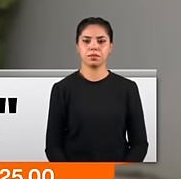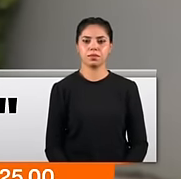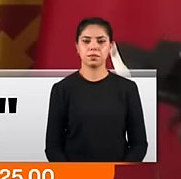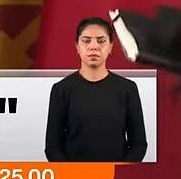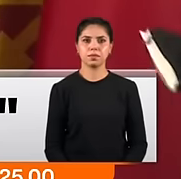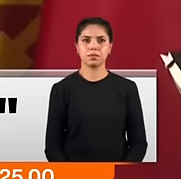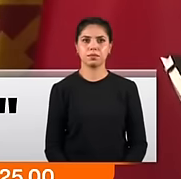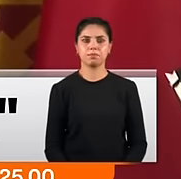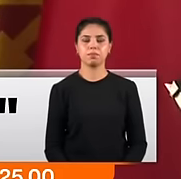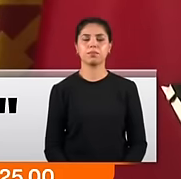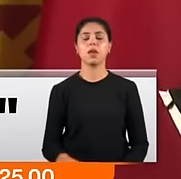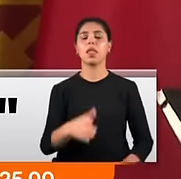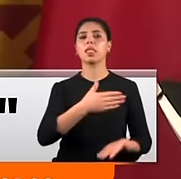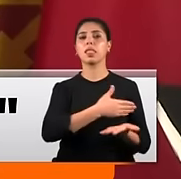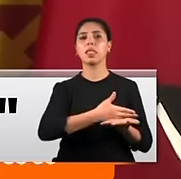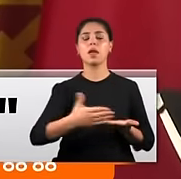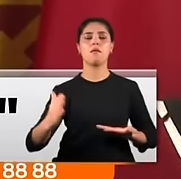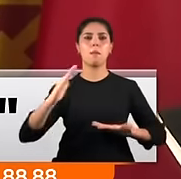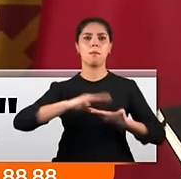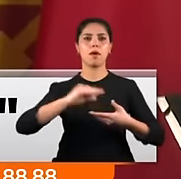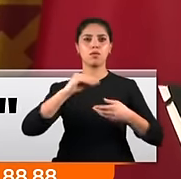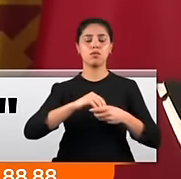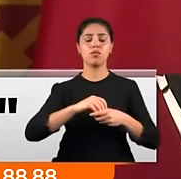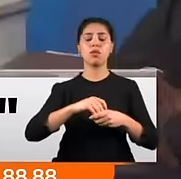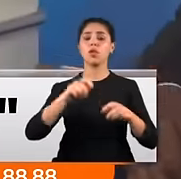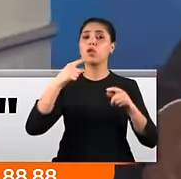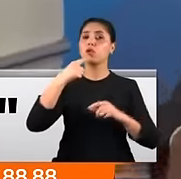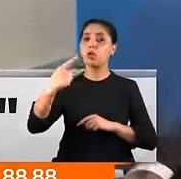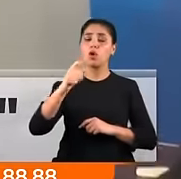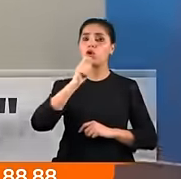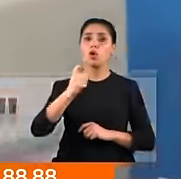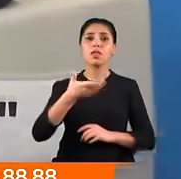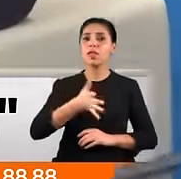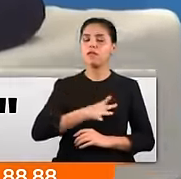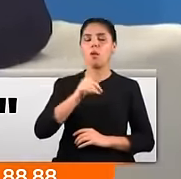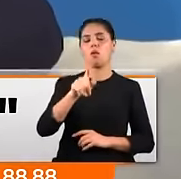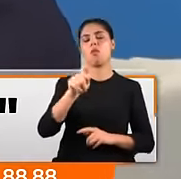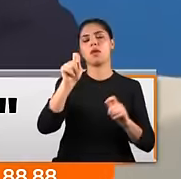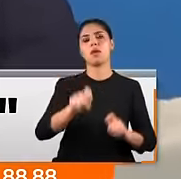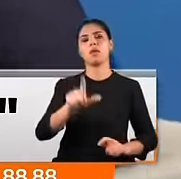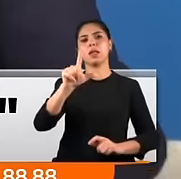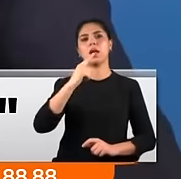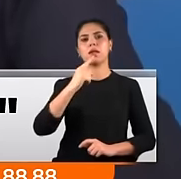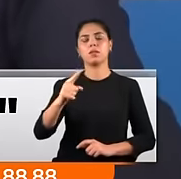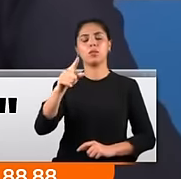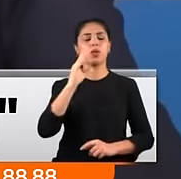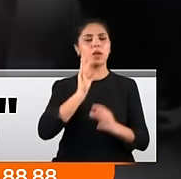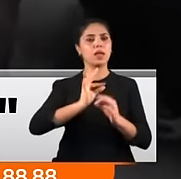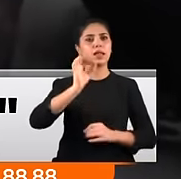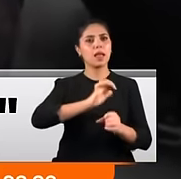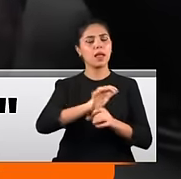devam ediyoruz. Kalıcı barış için verilen sözlerin tutulması gerek dedi. Gazze'de yaşanan insanlık dramına dur denmesi gerektiğini de anlattı